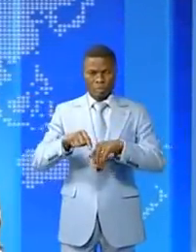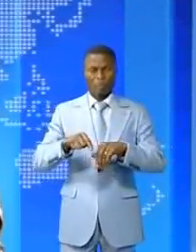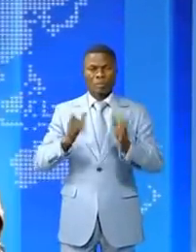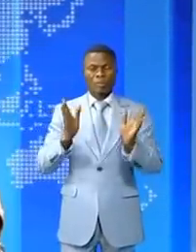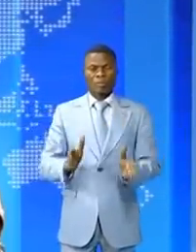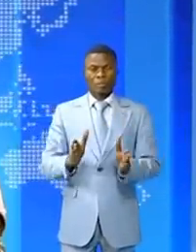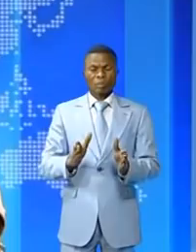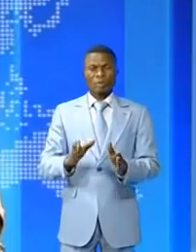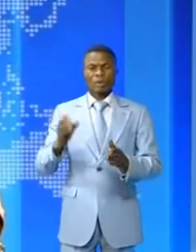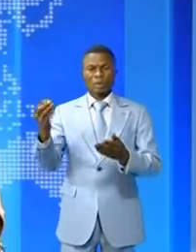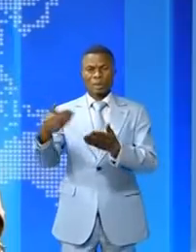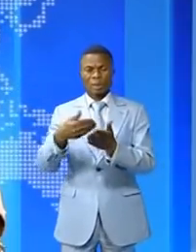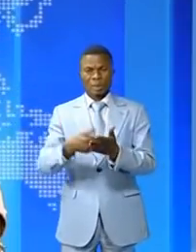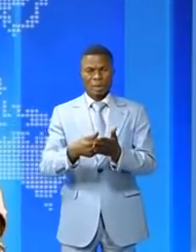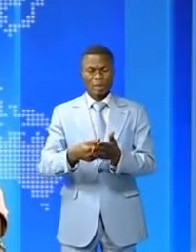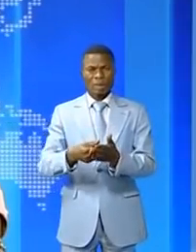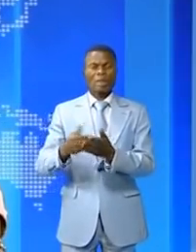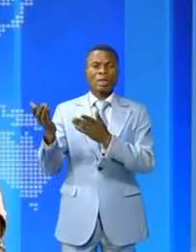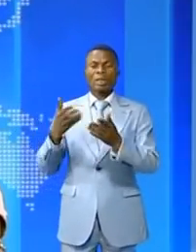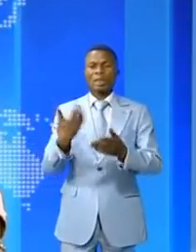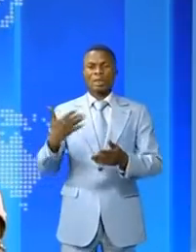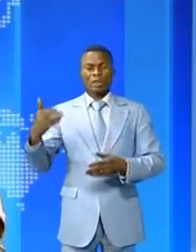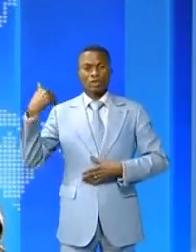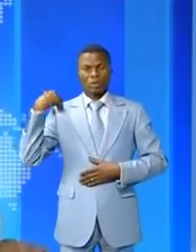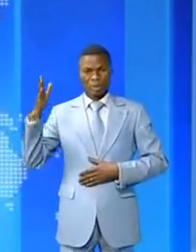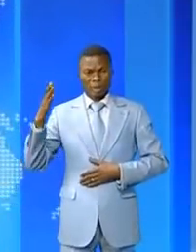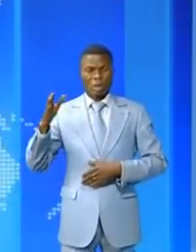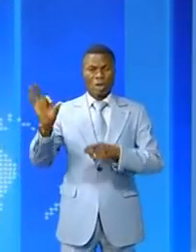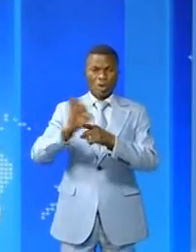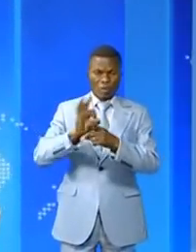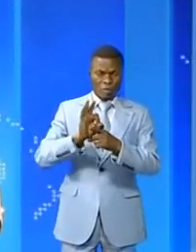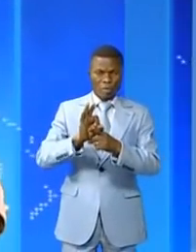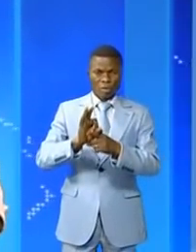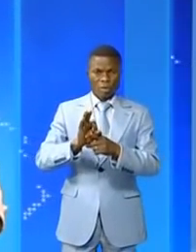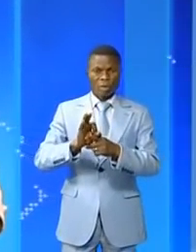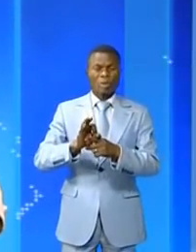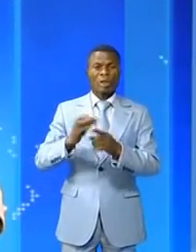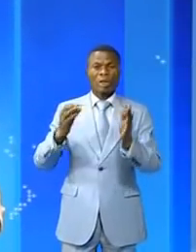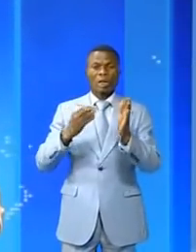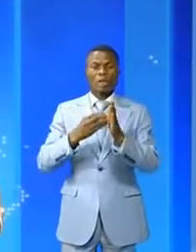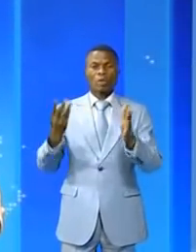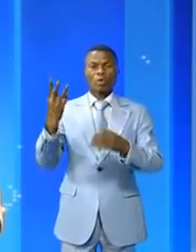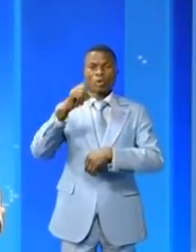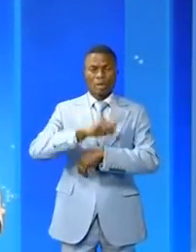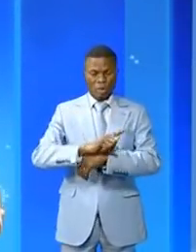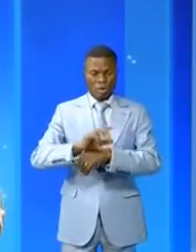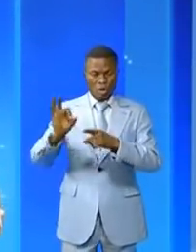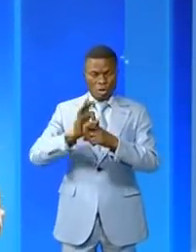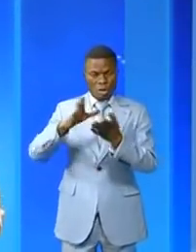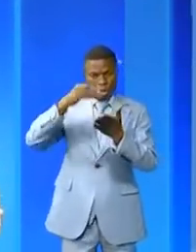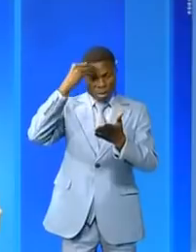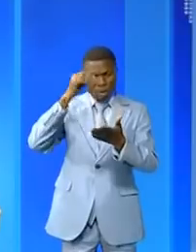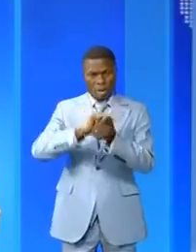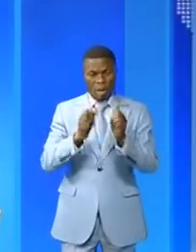de l'autorité de régulation des passations des marchés publics étaient en session de formation. Pendant 10 jours, les participants ont été formés sur